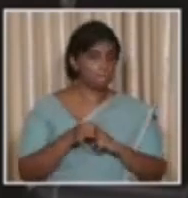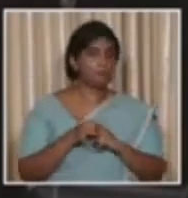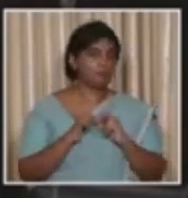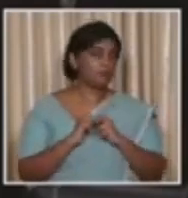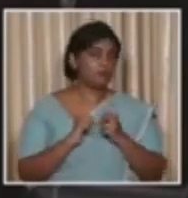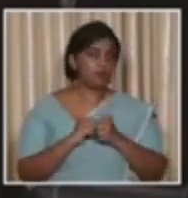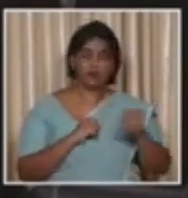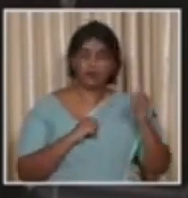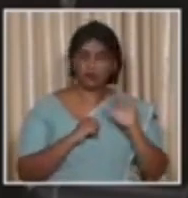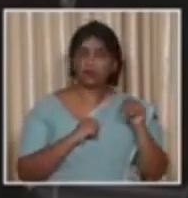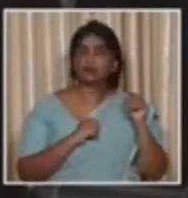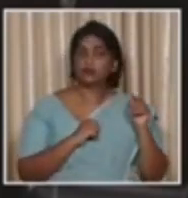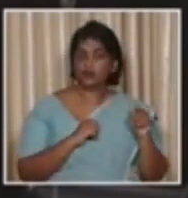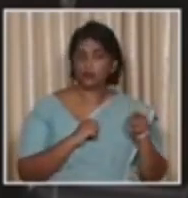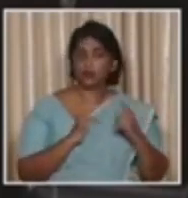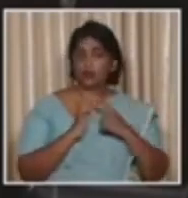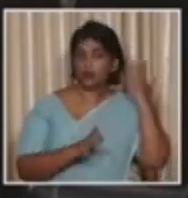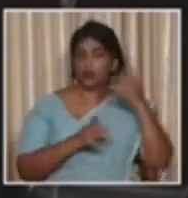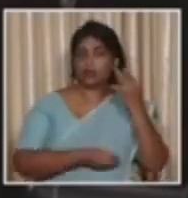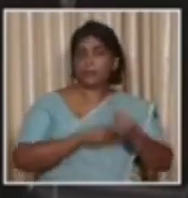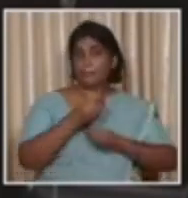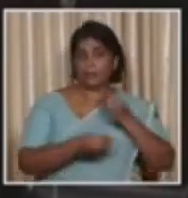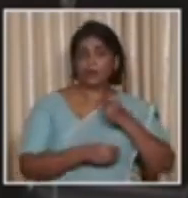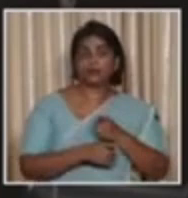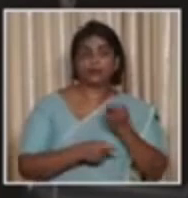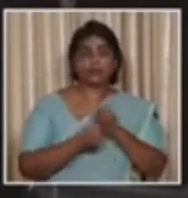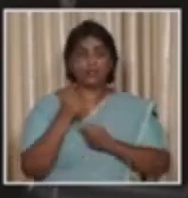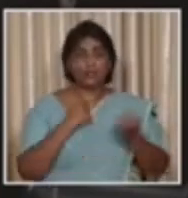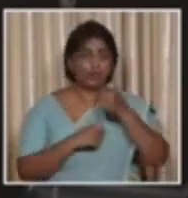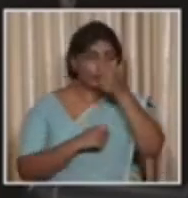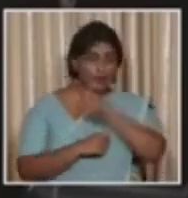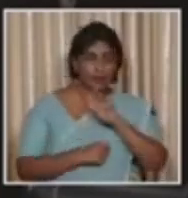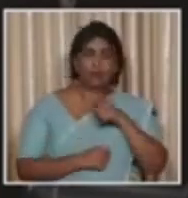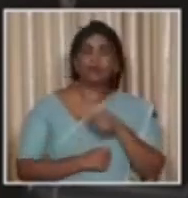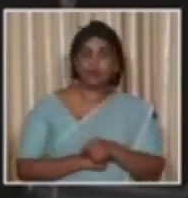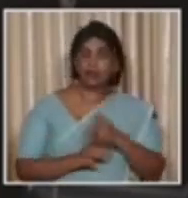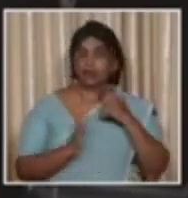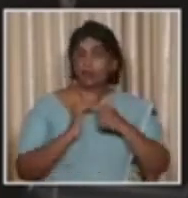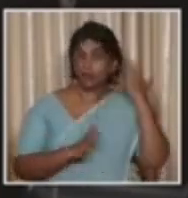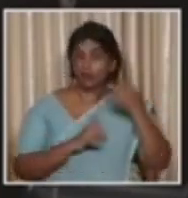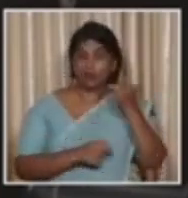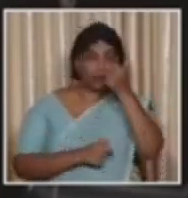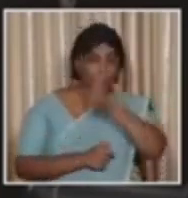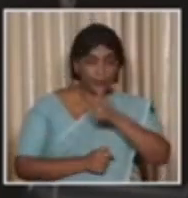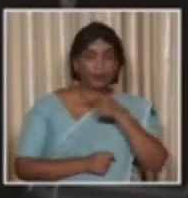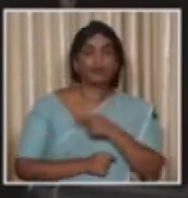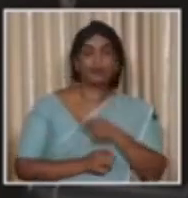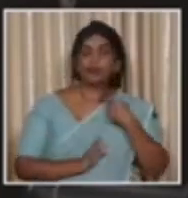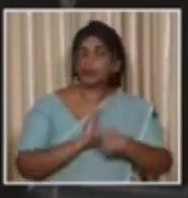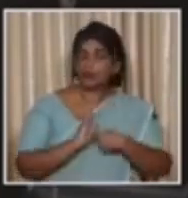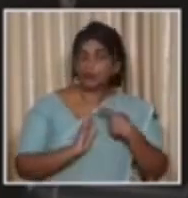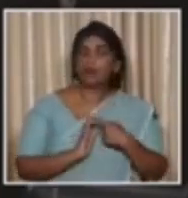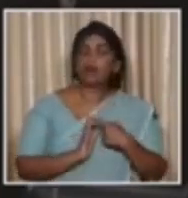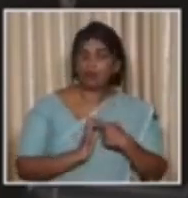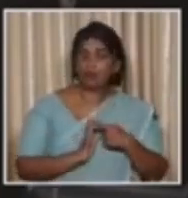තැනකට ගිහිලා තියෙනවා. මේක ජාත්‍යන්තර වෙළඳාමක්, ජාත්‍යන්තර මාෆියාවක්. ඒතර මේ ජාත්‍යන්තර මාෆියාවේ ලංකාවේ